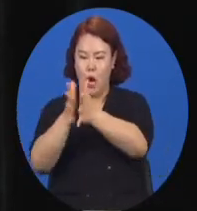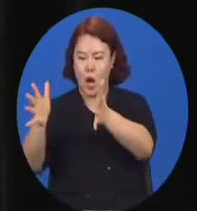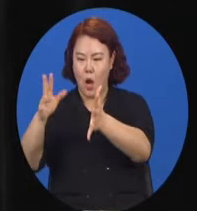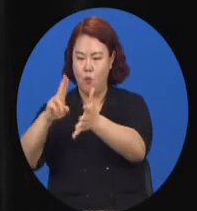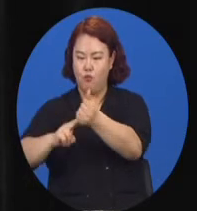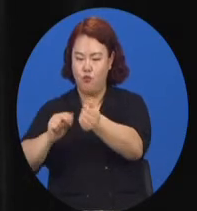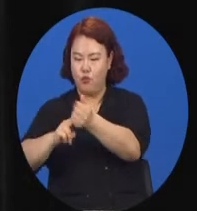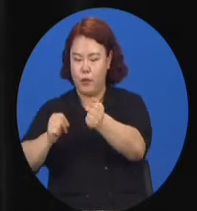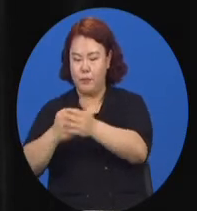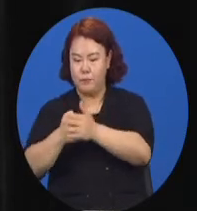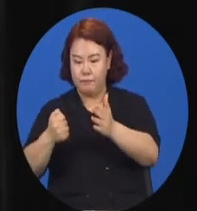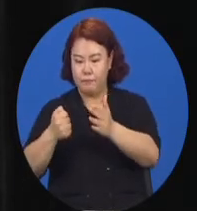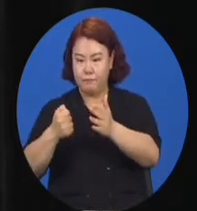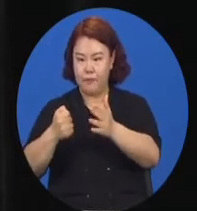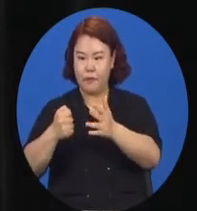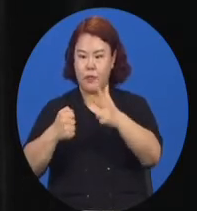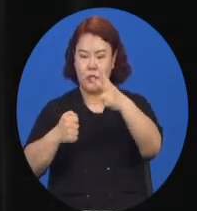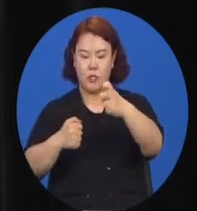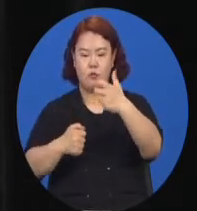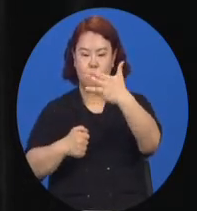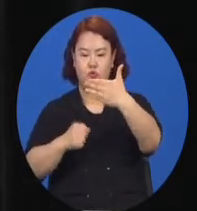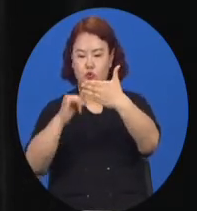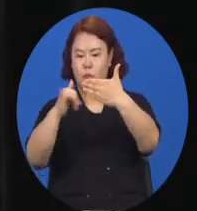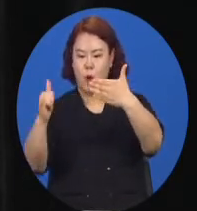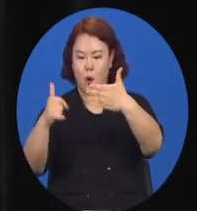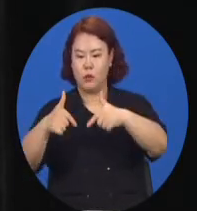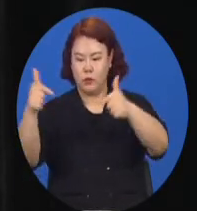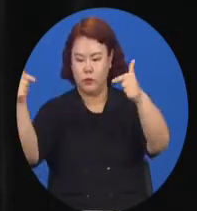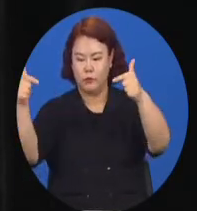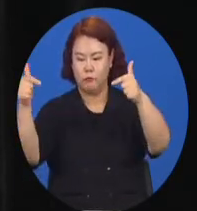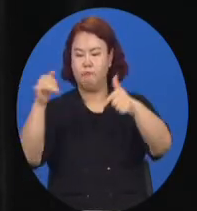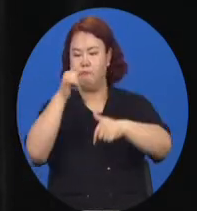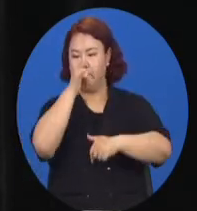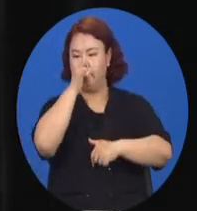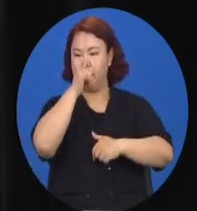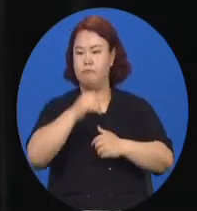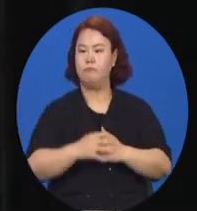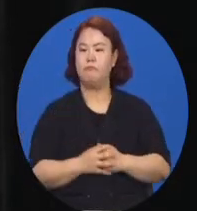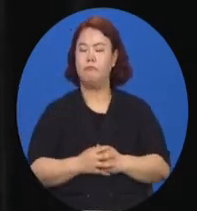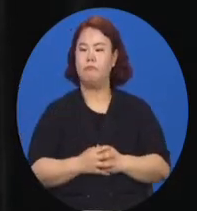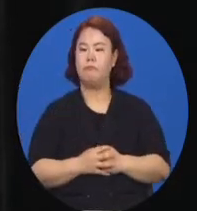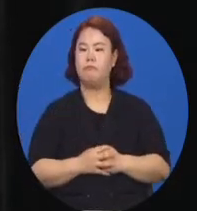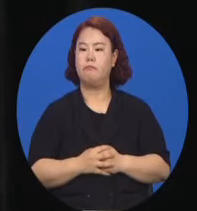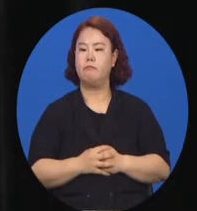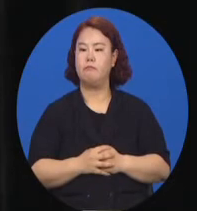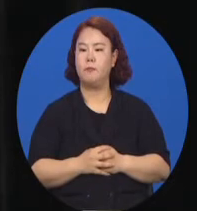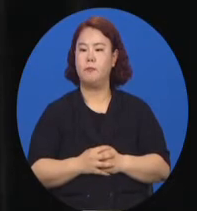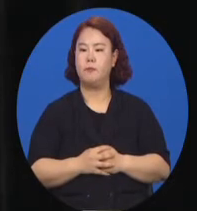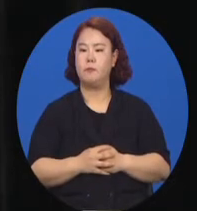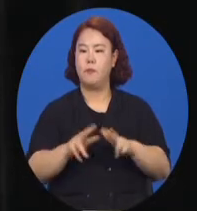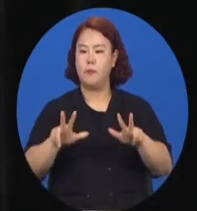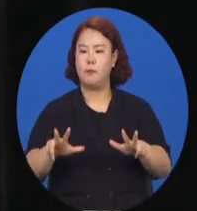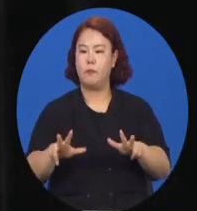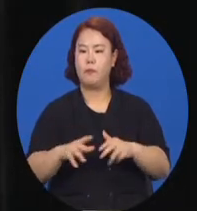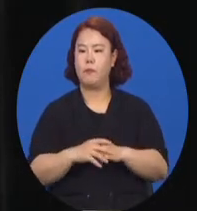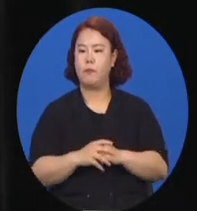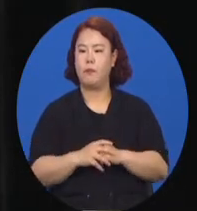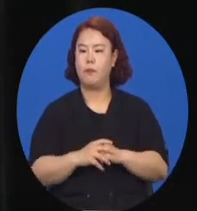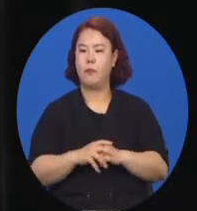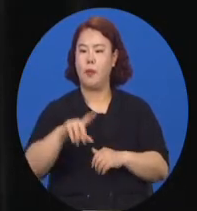한 79명 정도 이 증가하는 그런 추세를 보이고 있습니다. 지금